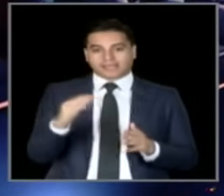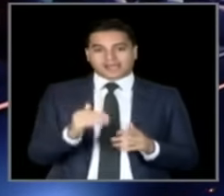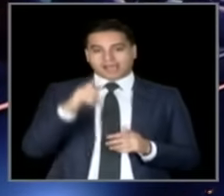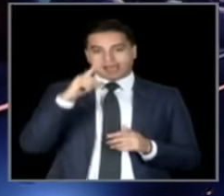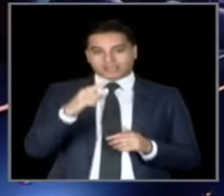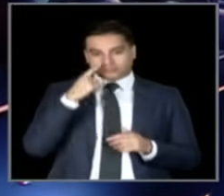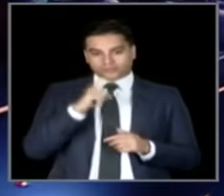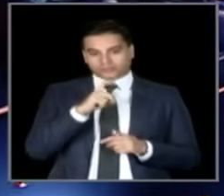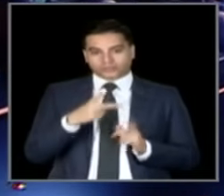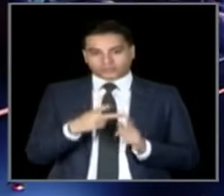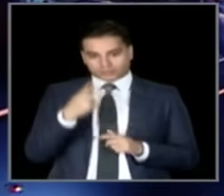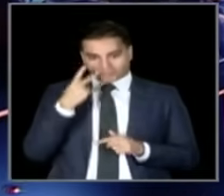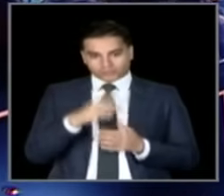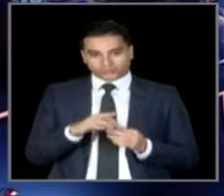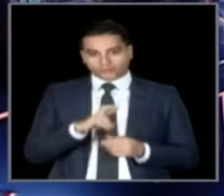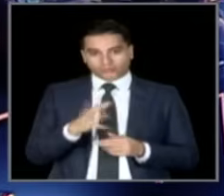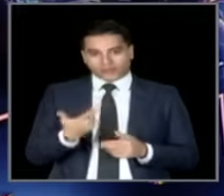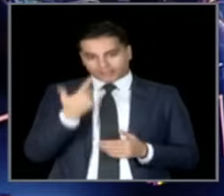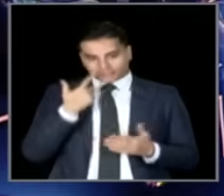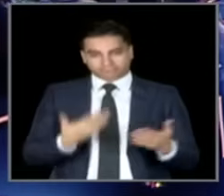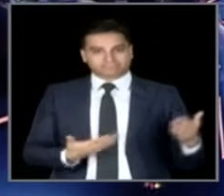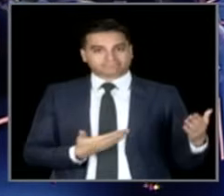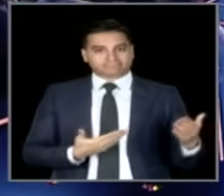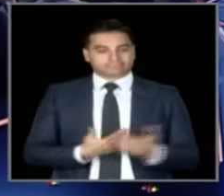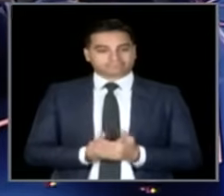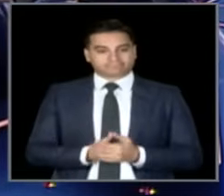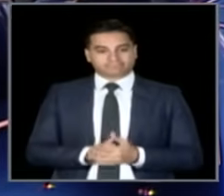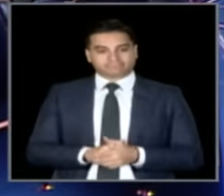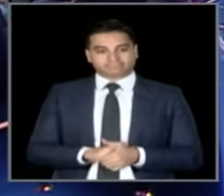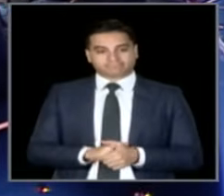وهنشوف السؤال الثاني وموضوع السؤال ايه.